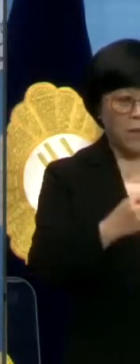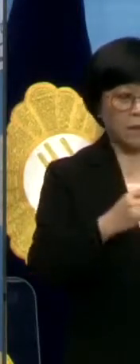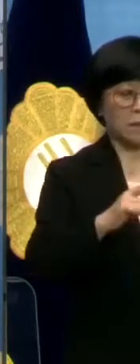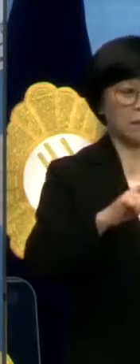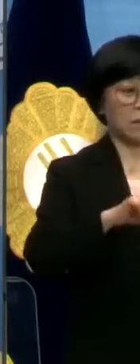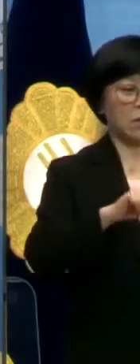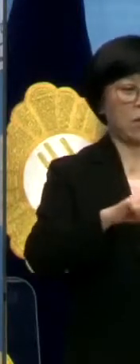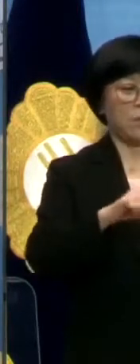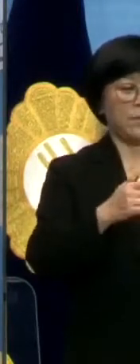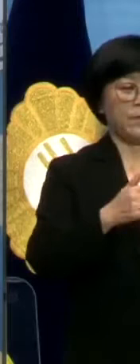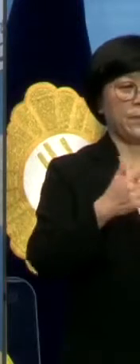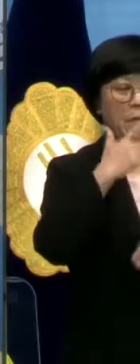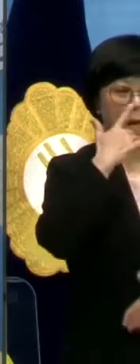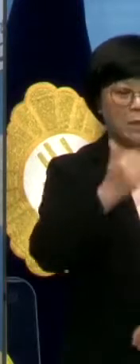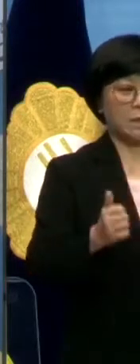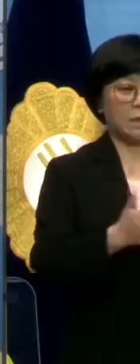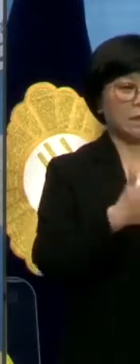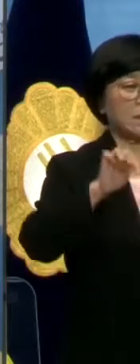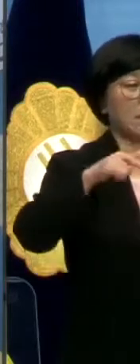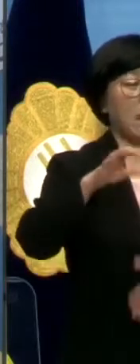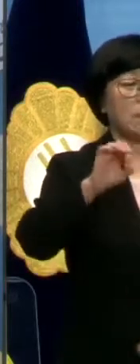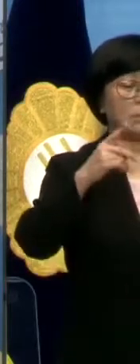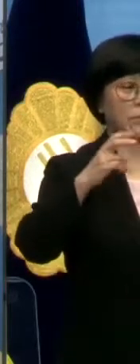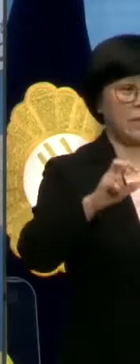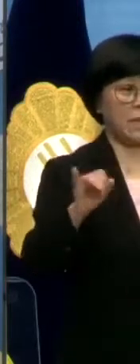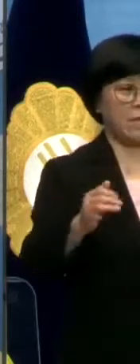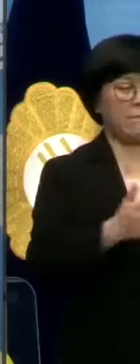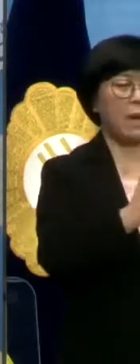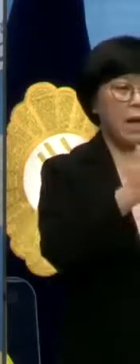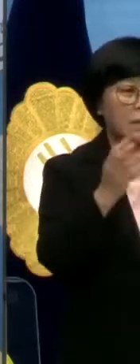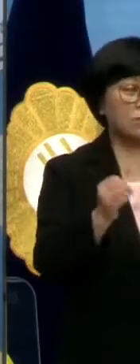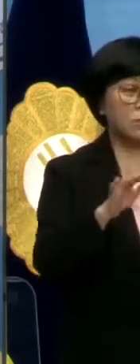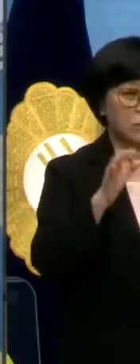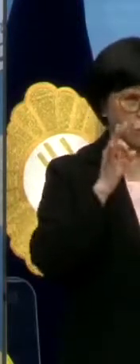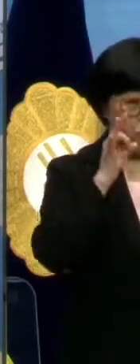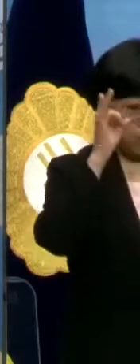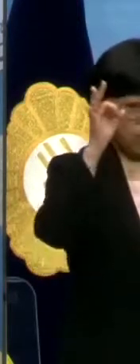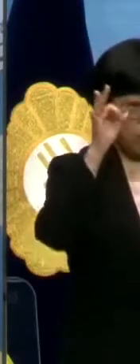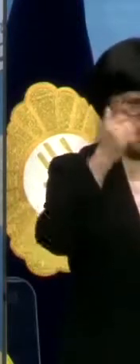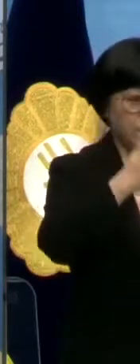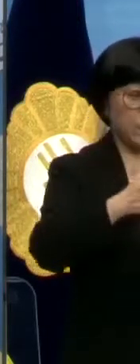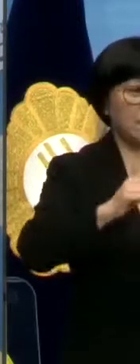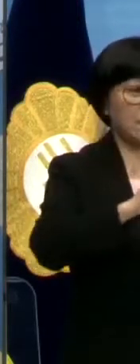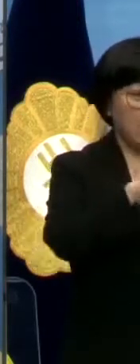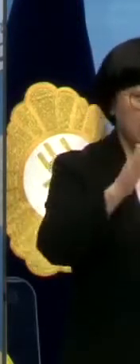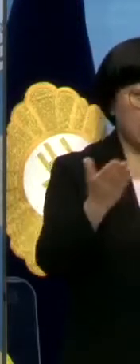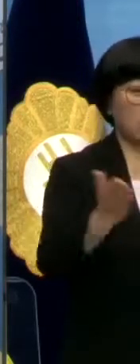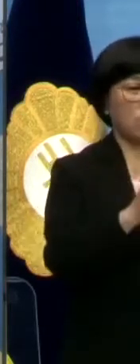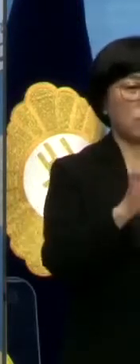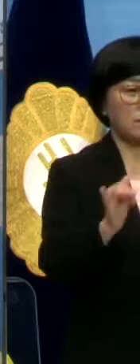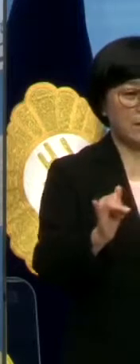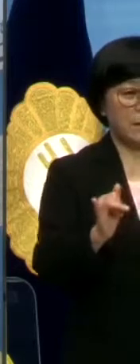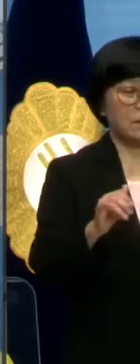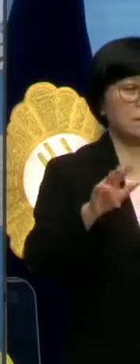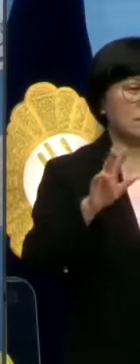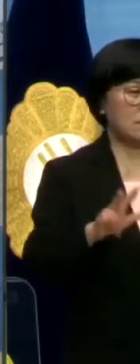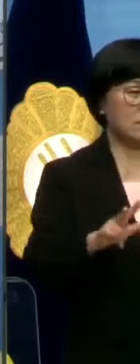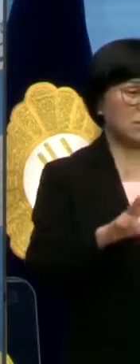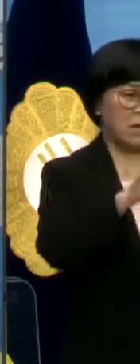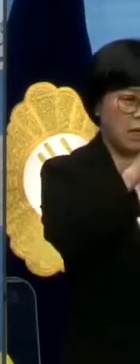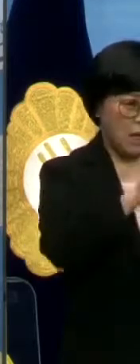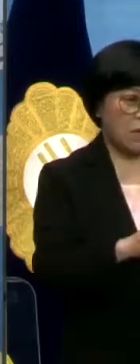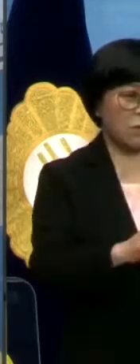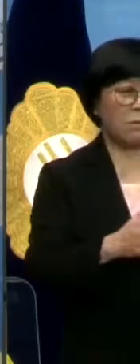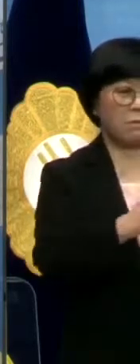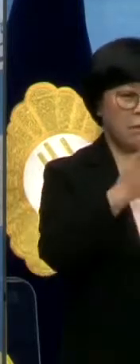어머니 이용관님 그리고 강은미 의원을 비롯한 많은 분들의 노력 그리고 택배 노동자를 비롯한 지금도 계속되고